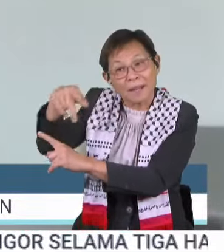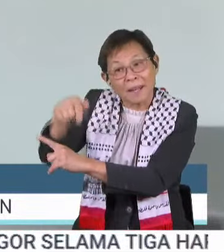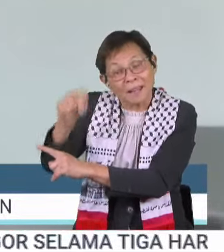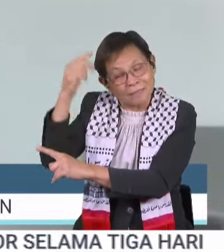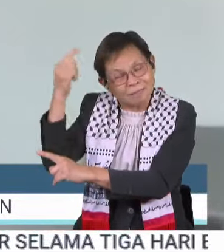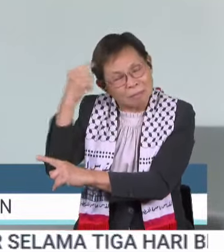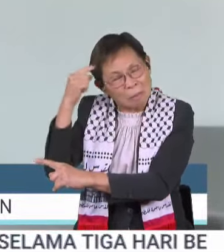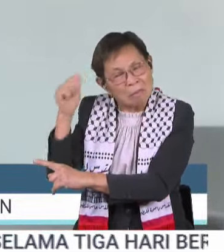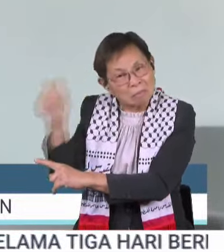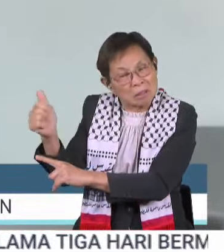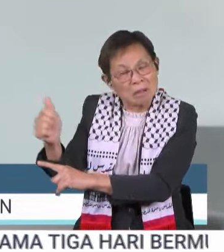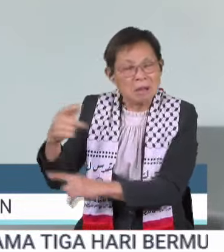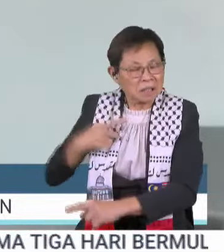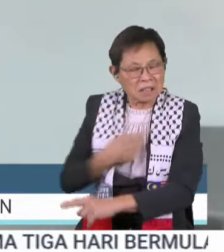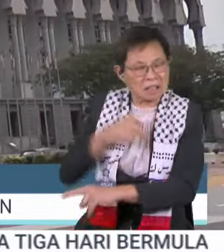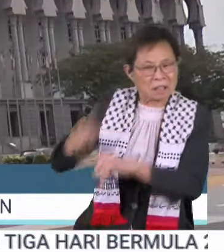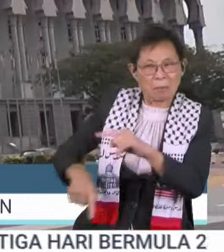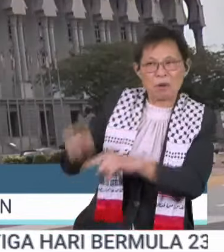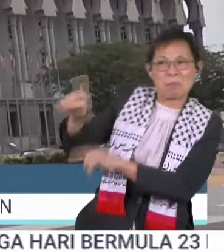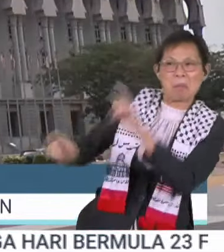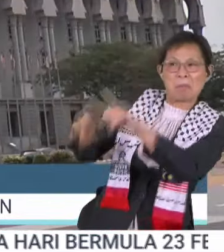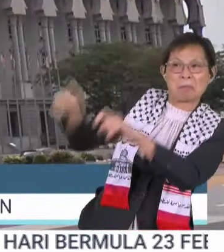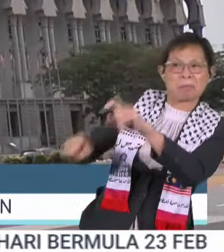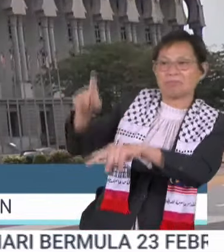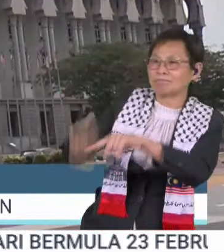ianya tidak boleh dipersoalkan.